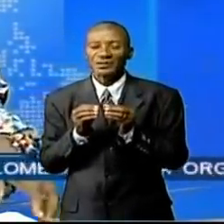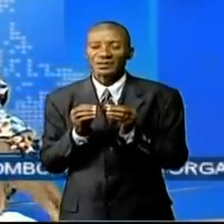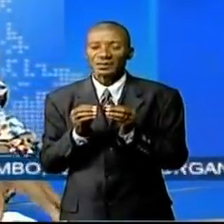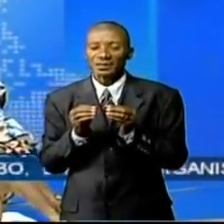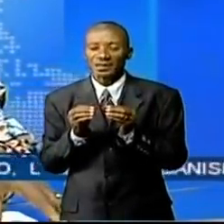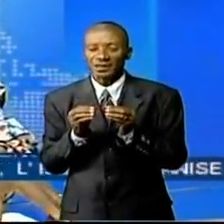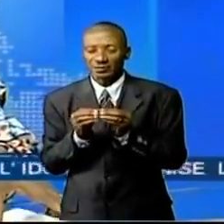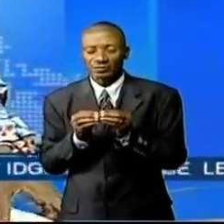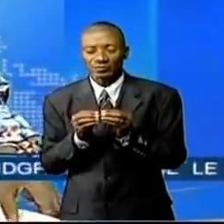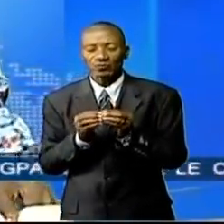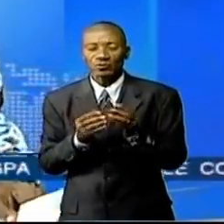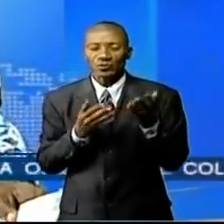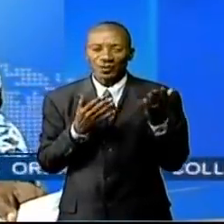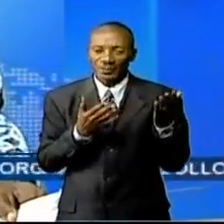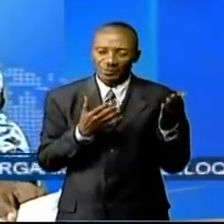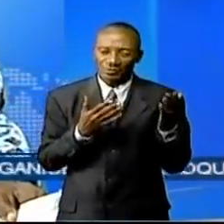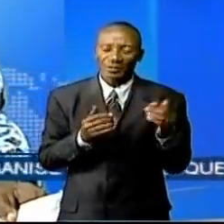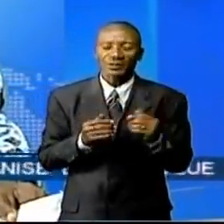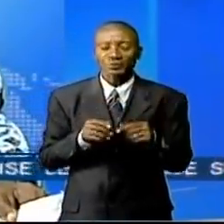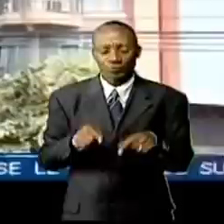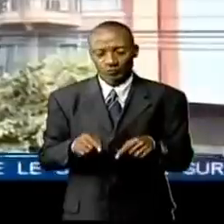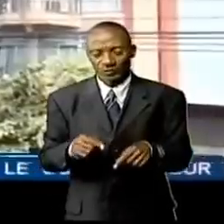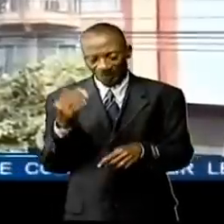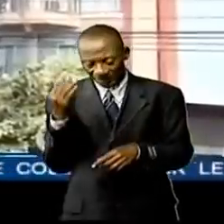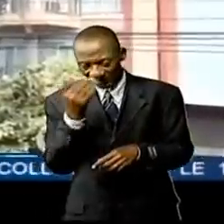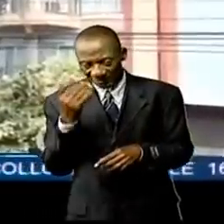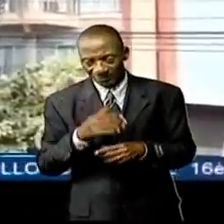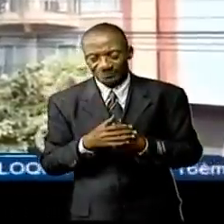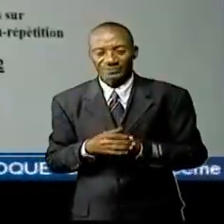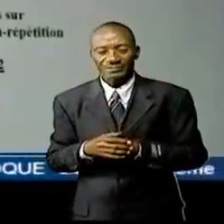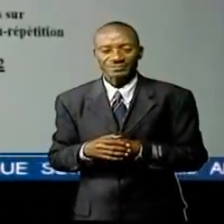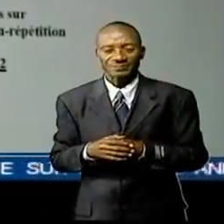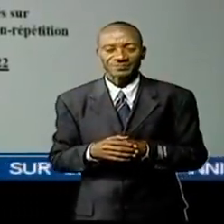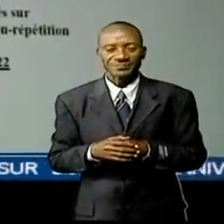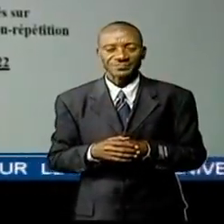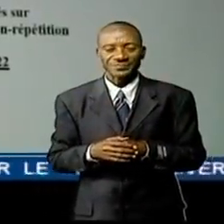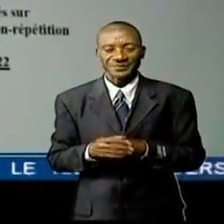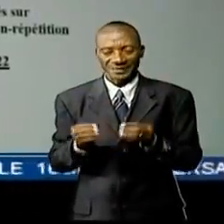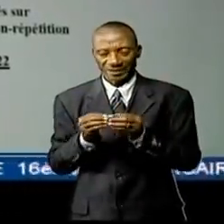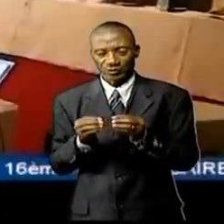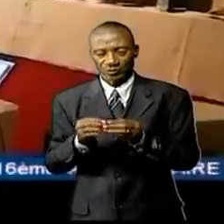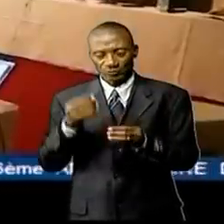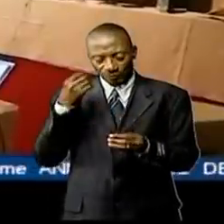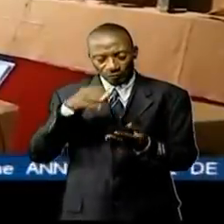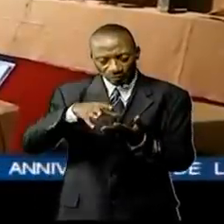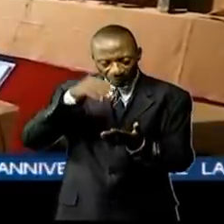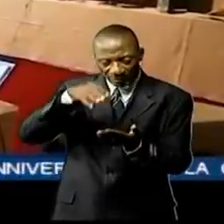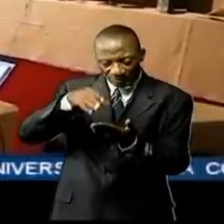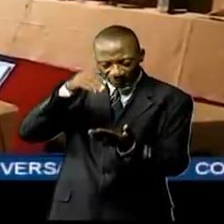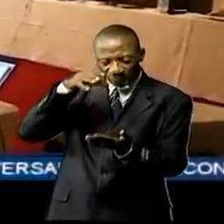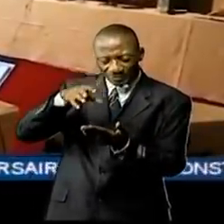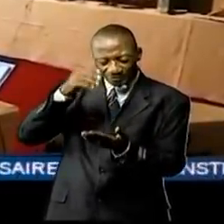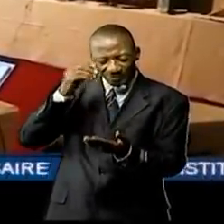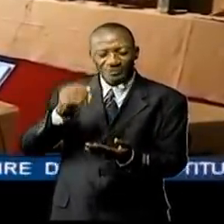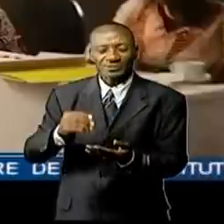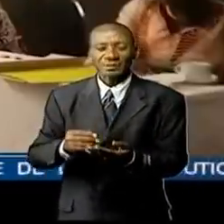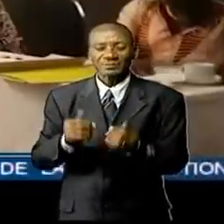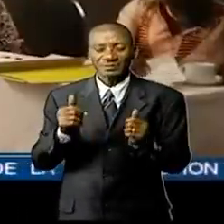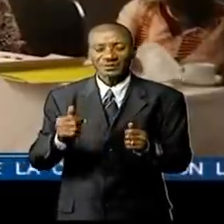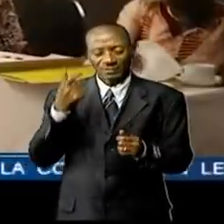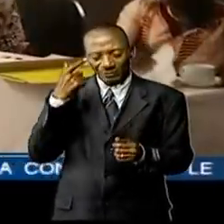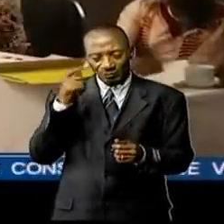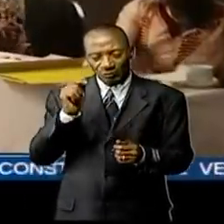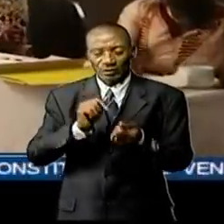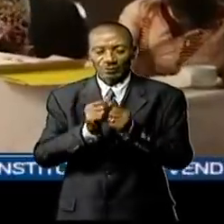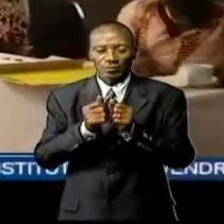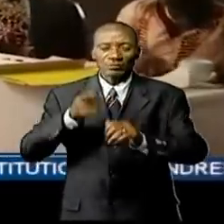était-il question? L'élément de réponse dans ce reportage. Ce séminaire de renforcement des capacités sur les poursuites judiciaires et les garanties de